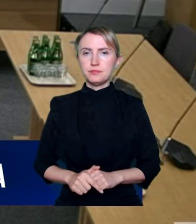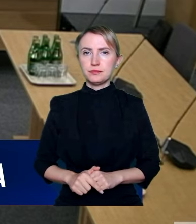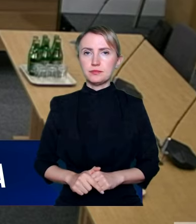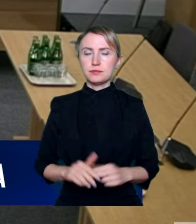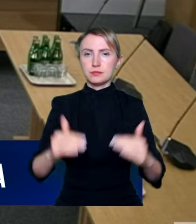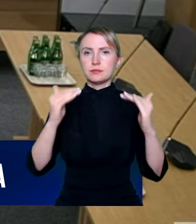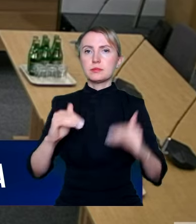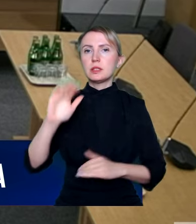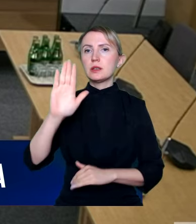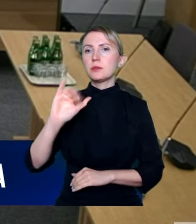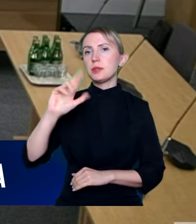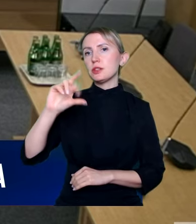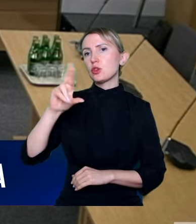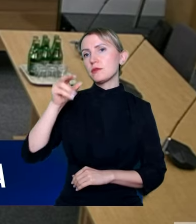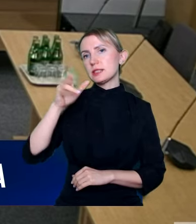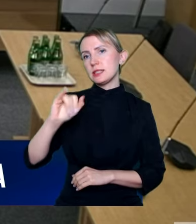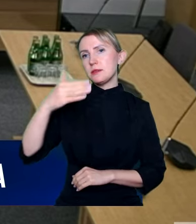Bieńkowski Marek. Kto jest za?